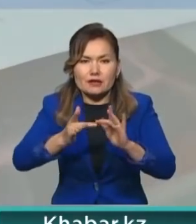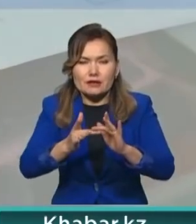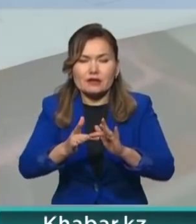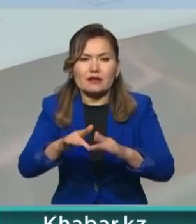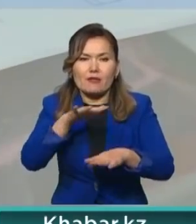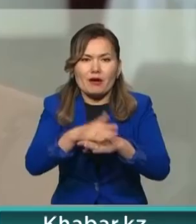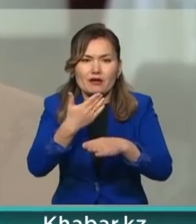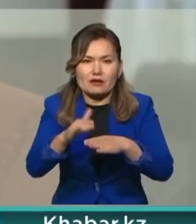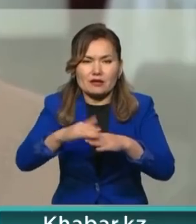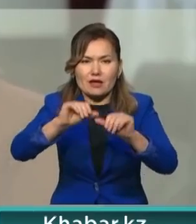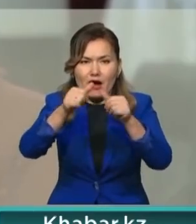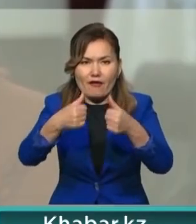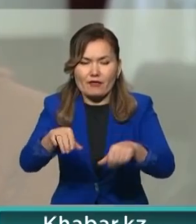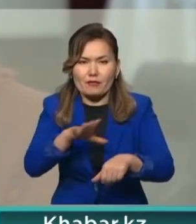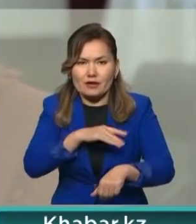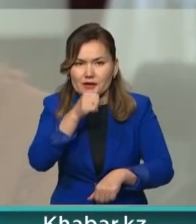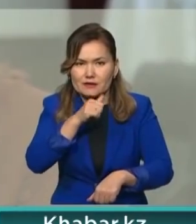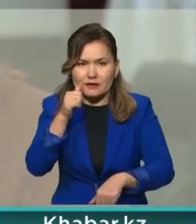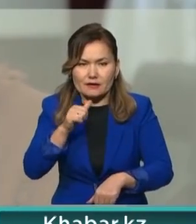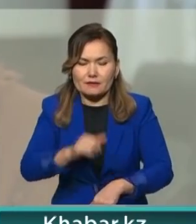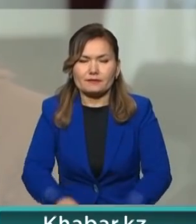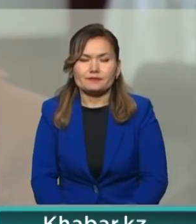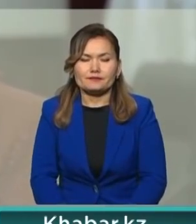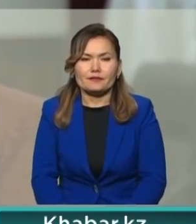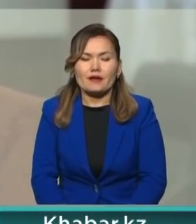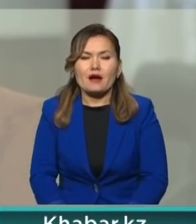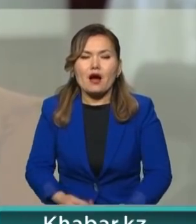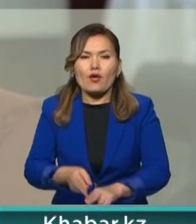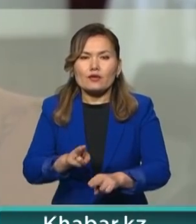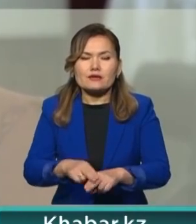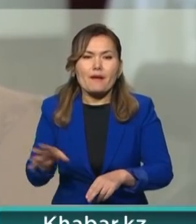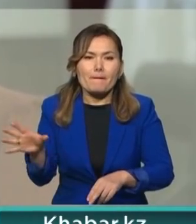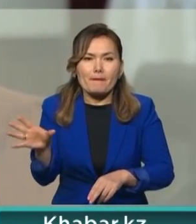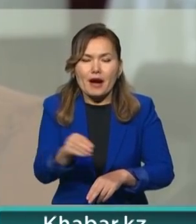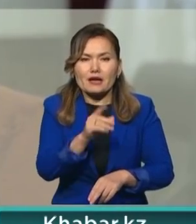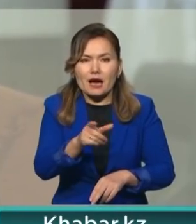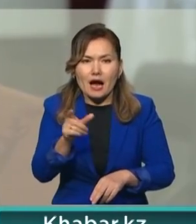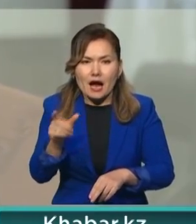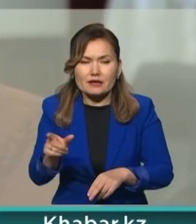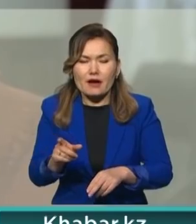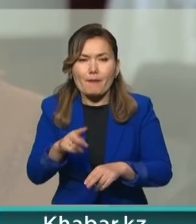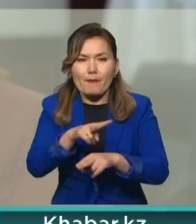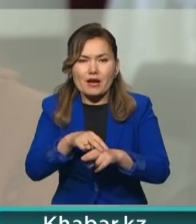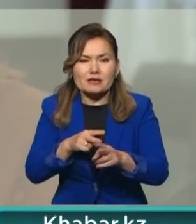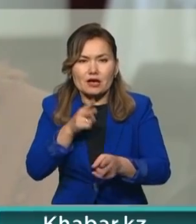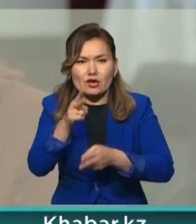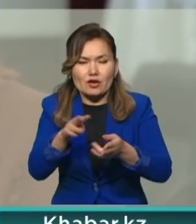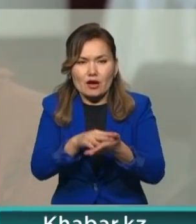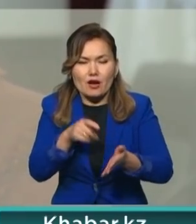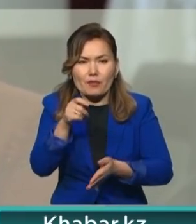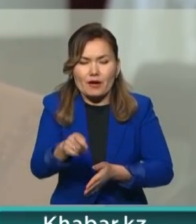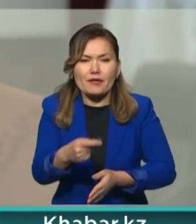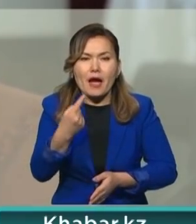рәсімдеген. Барлық жәбірленушілер полицияға бір уақытта жүгінді. Оларға 1 миллион 400